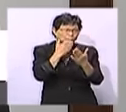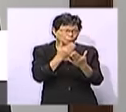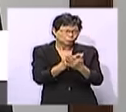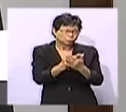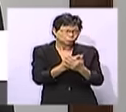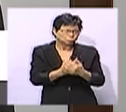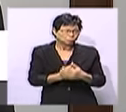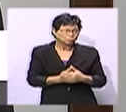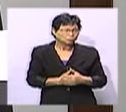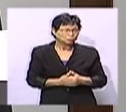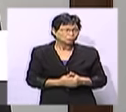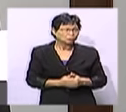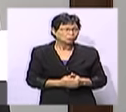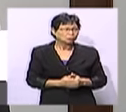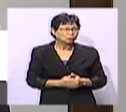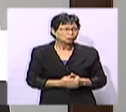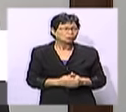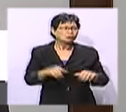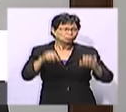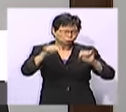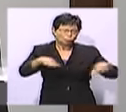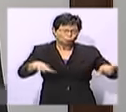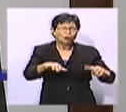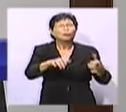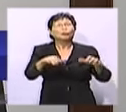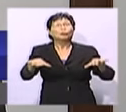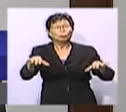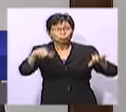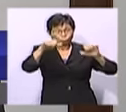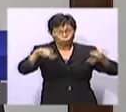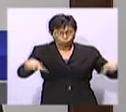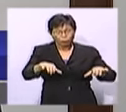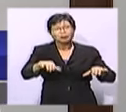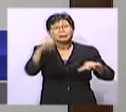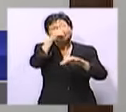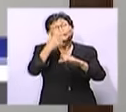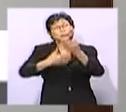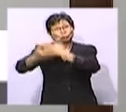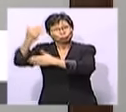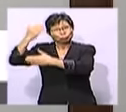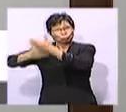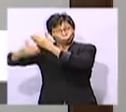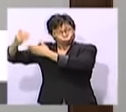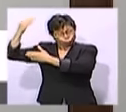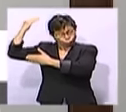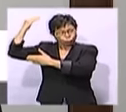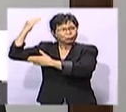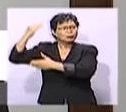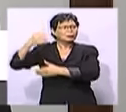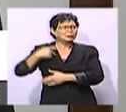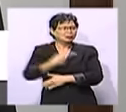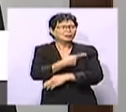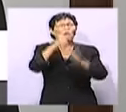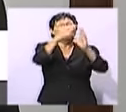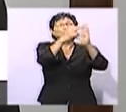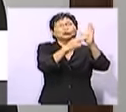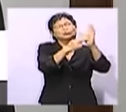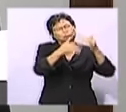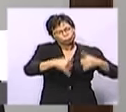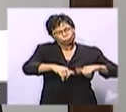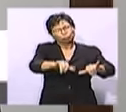yang telah pun dijalankan oleh pihak kerajaan sebelum ini, diharap bahawa undang-undang tersebut